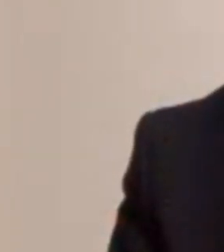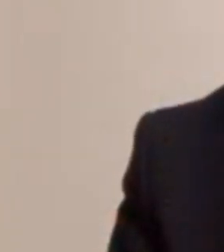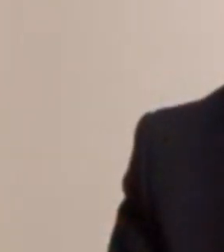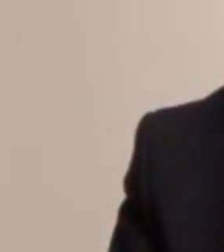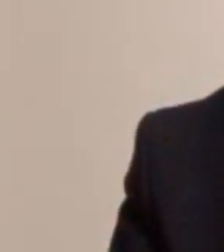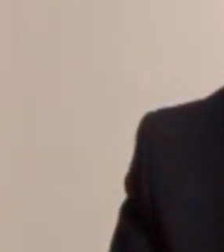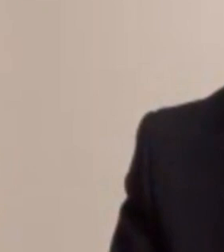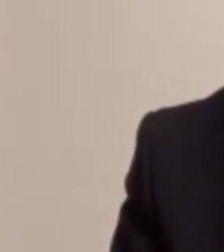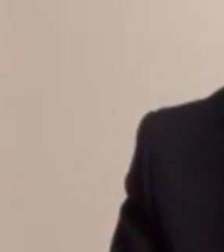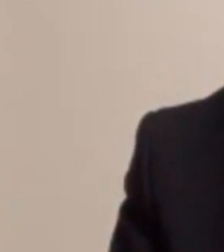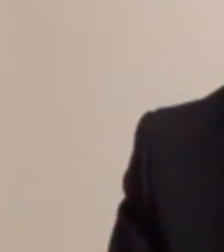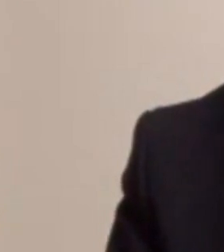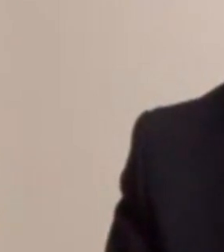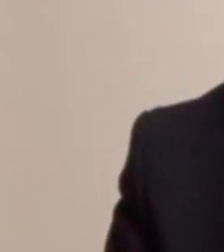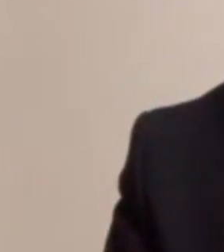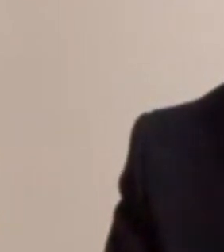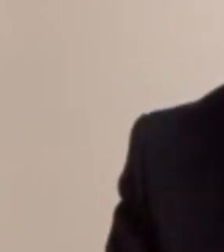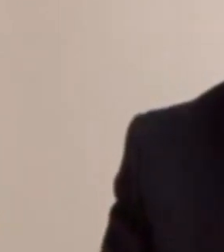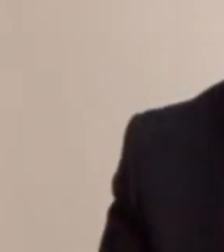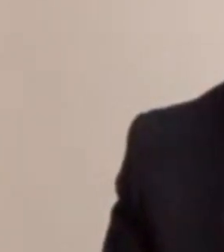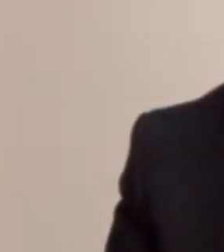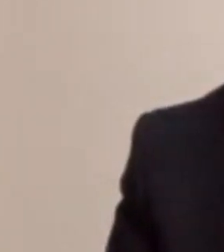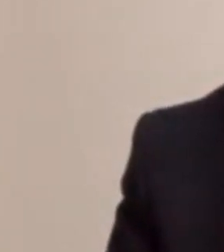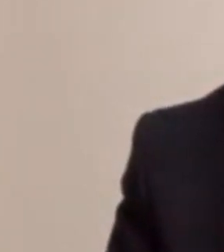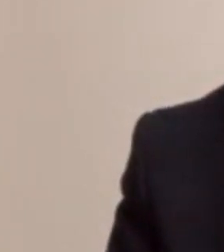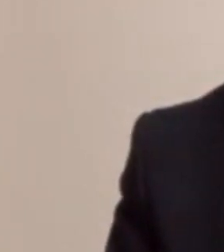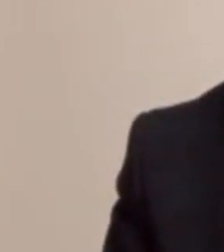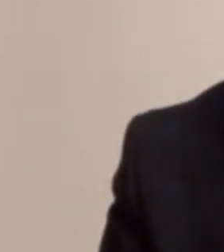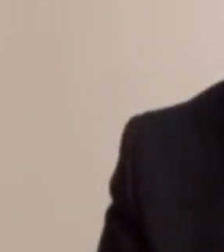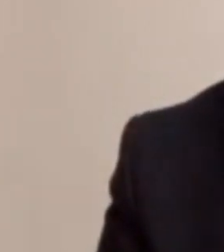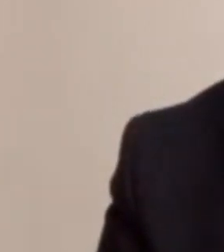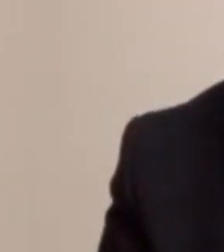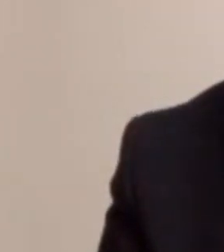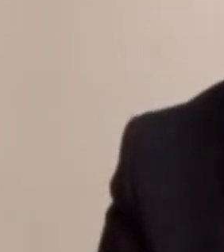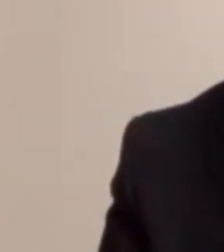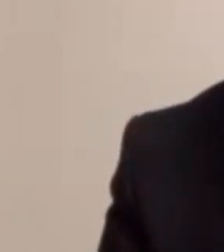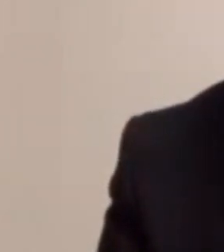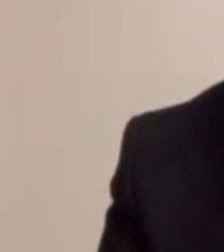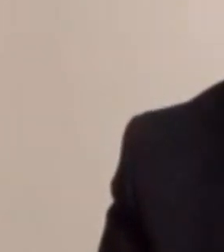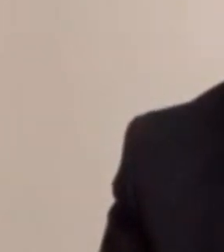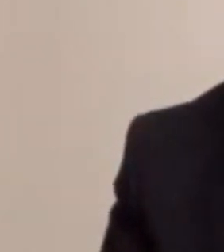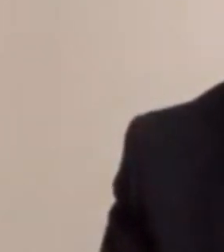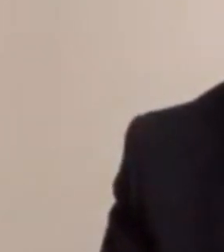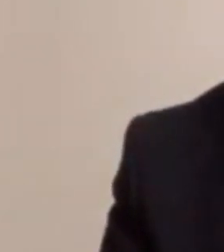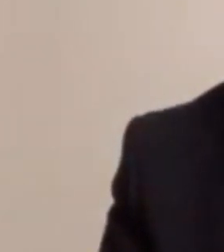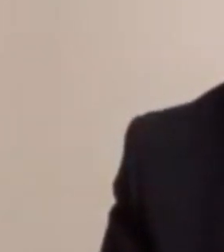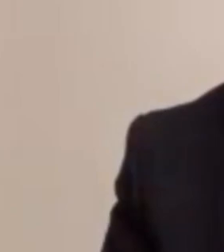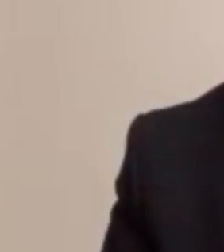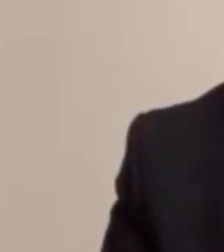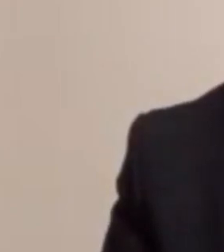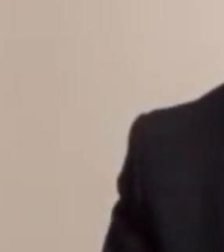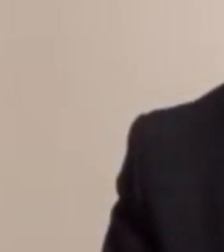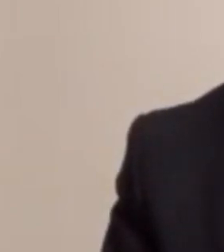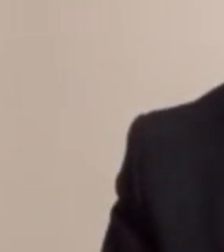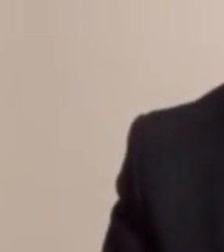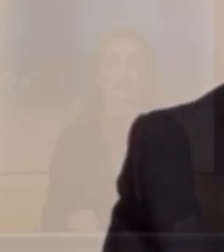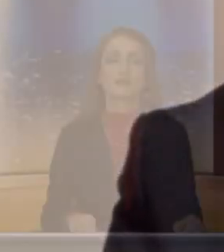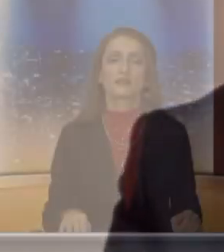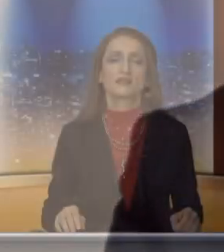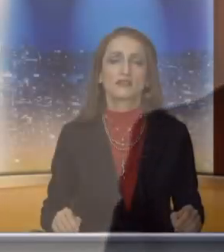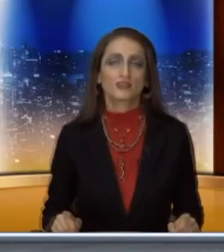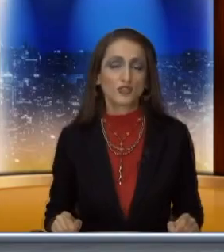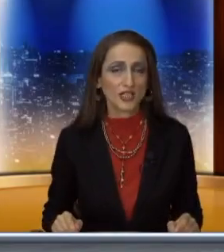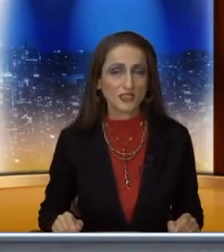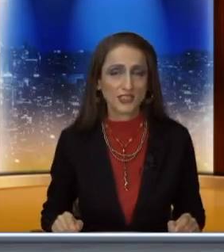يشوفون هالإنسانية بهذا الشخص، دا يشوفون هذه الأعمال الجميلة، فأكيد راح يتربون ويتنشؤون مثله. نعم،